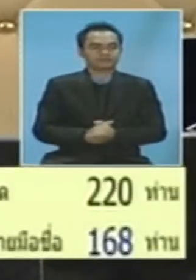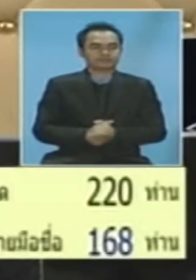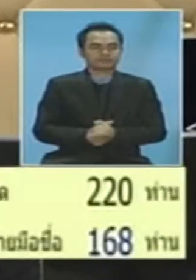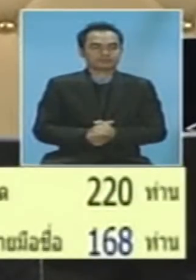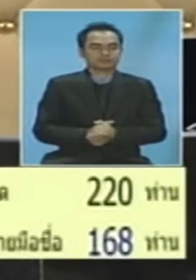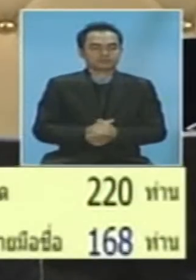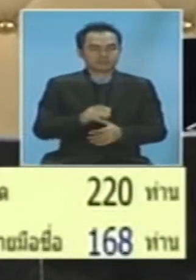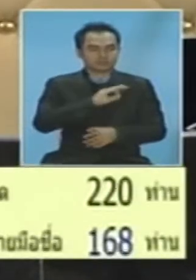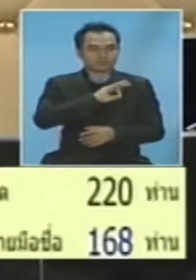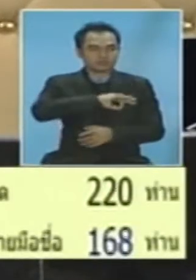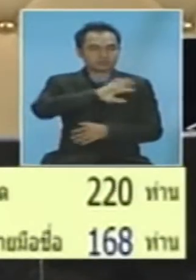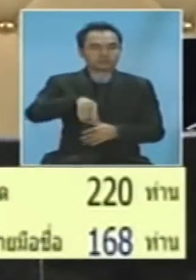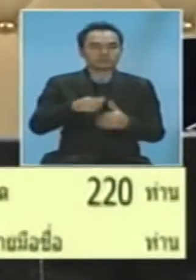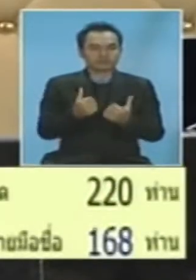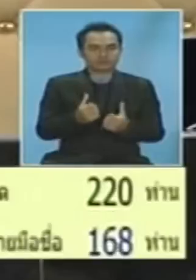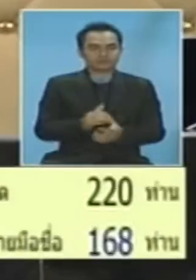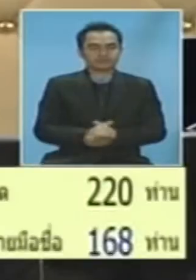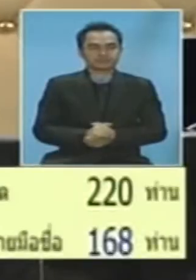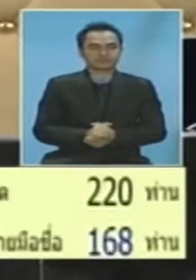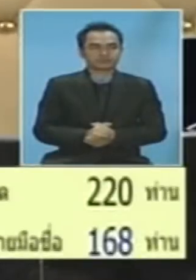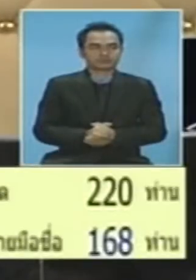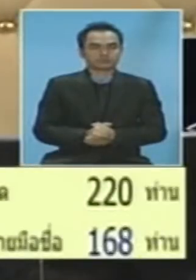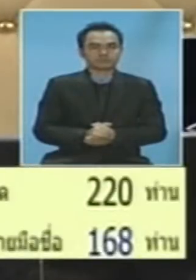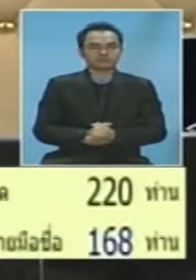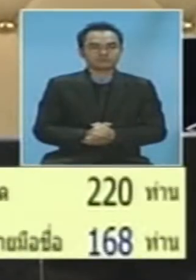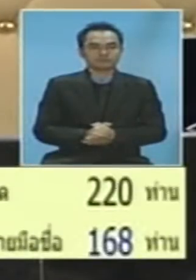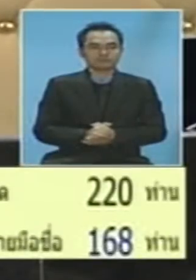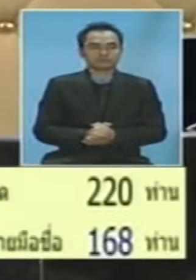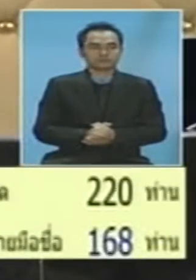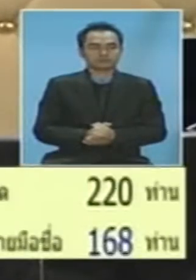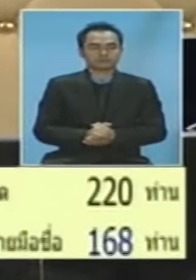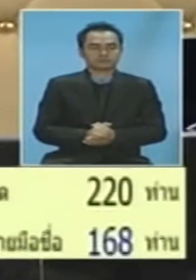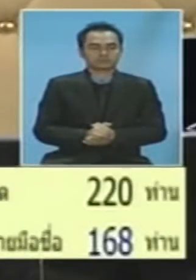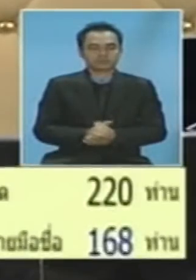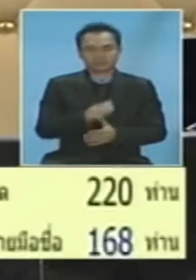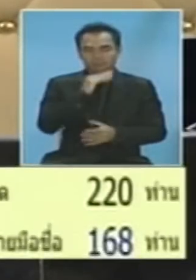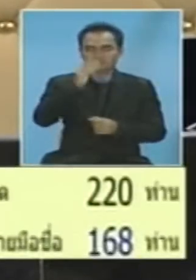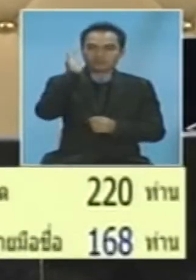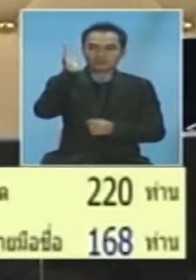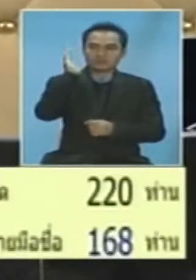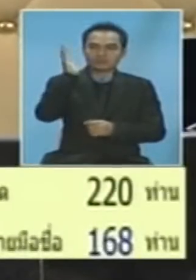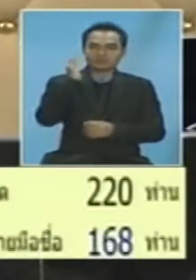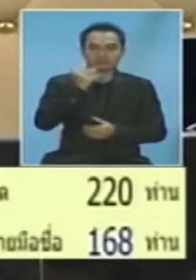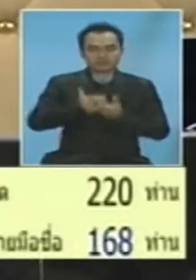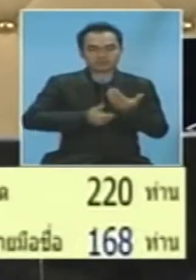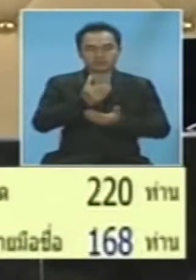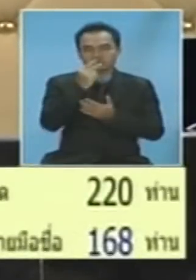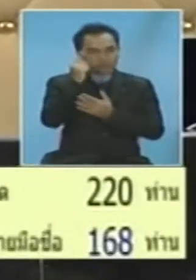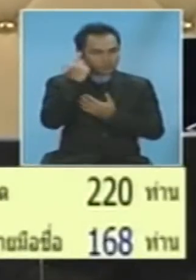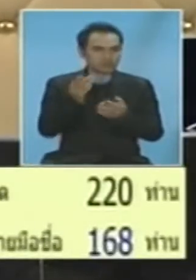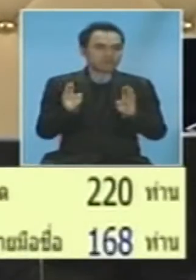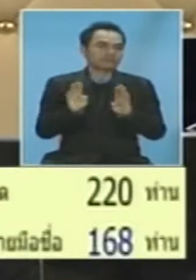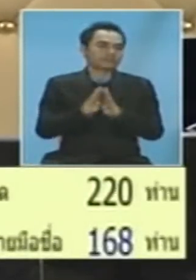ท่านสมาชิกครับสำหรับการแถลงด้วยวาจาแถลงปิดสำนวนด้วยวาจ